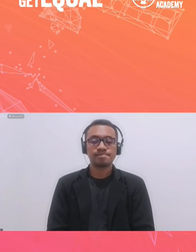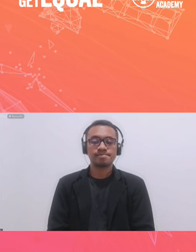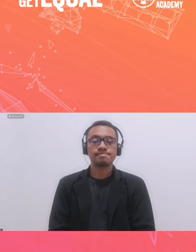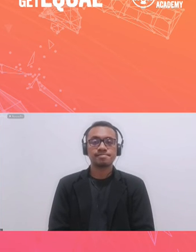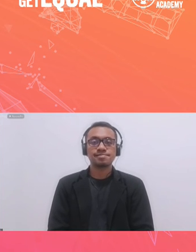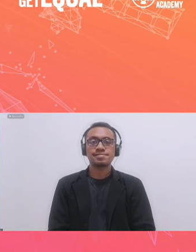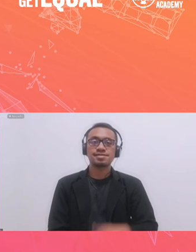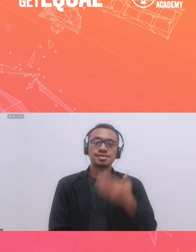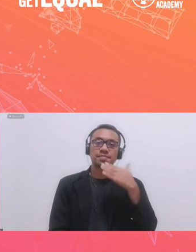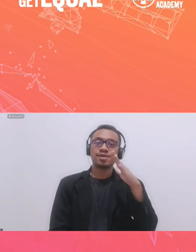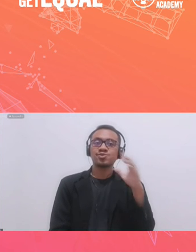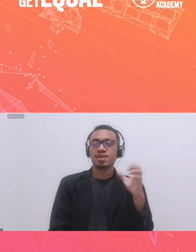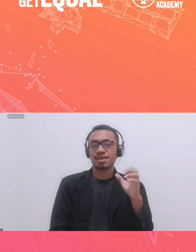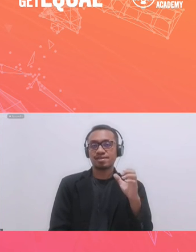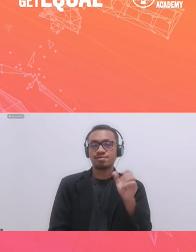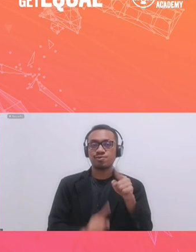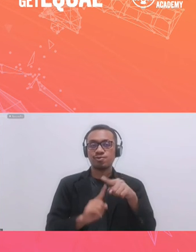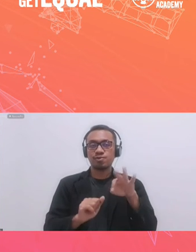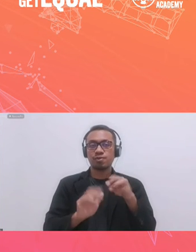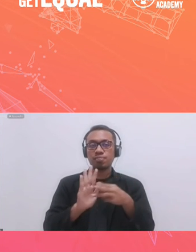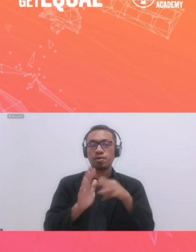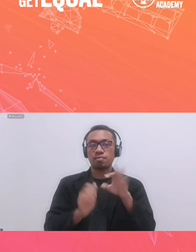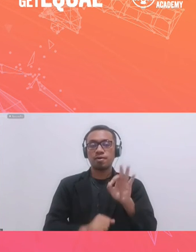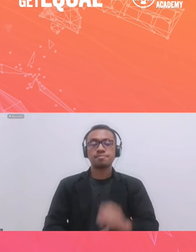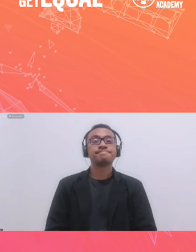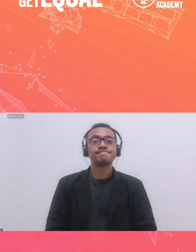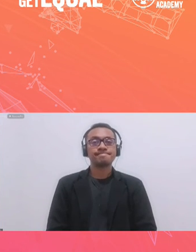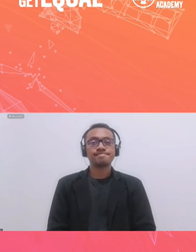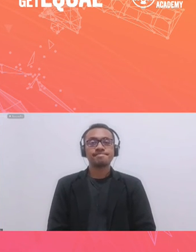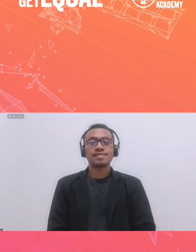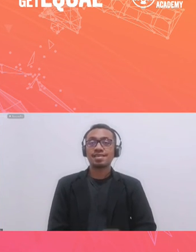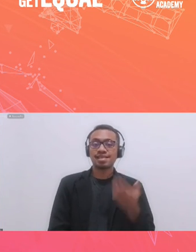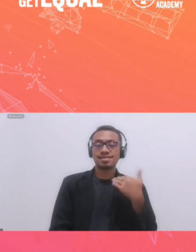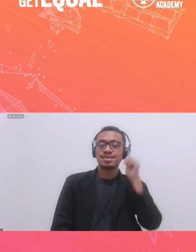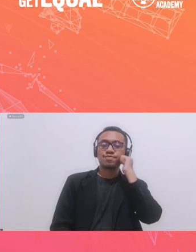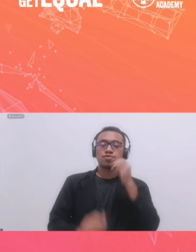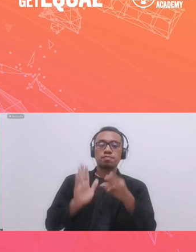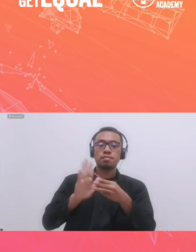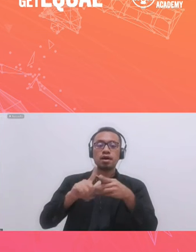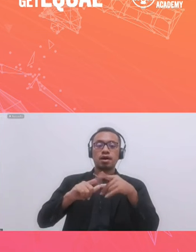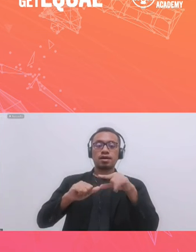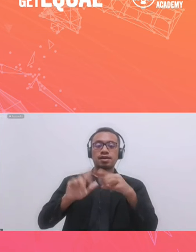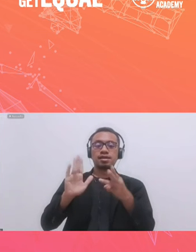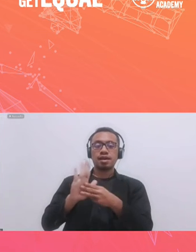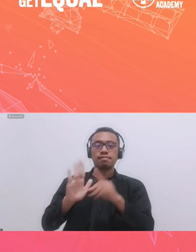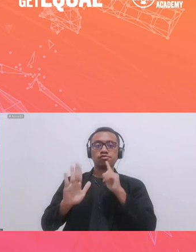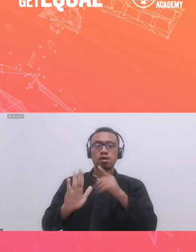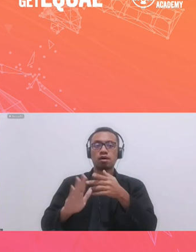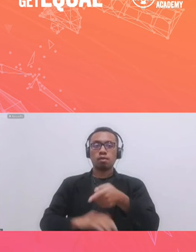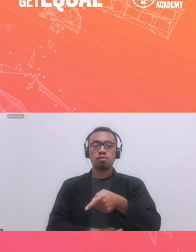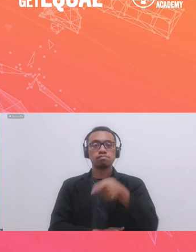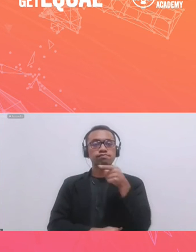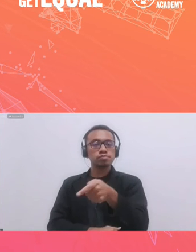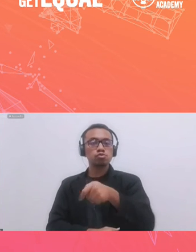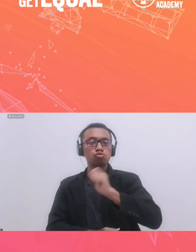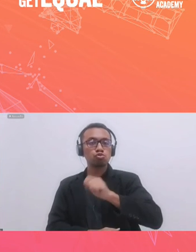Selamat sore, Mbak Lia. Iya, Pak Utomo tadi juga menyambung dari yang disampaikan oleh Bu Mariam berkaitan dengan penegakan hukum, Pak. Jadi kan juga